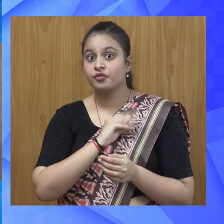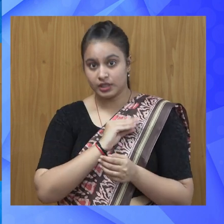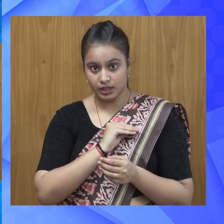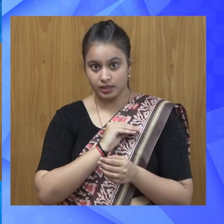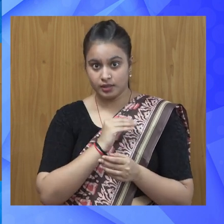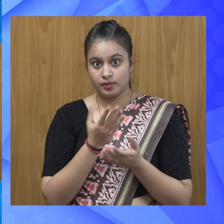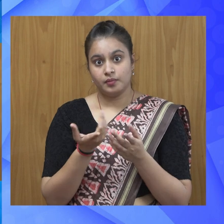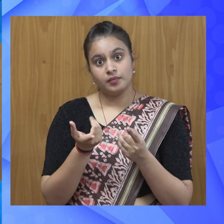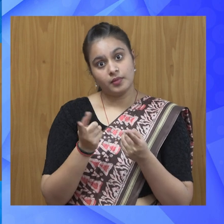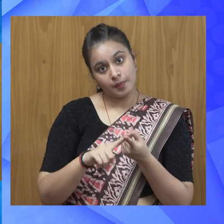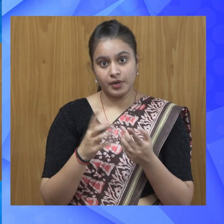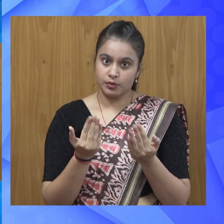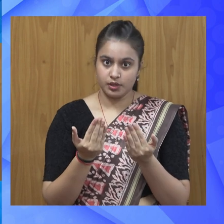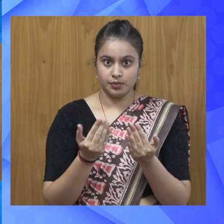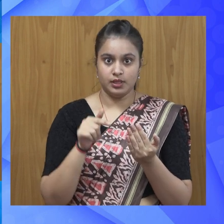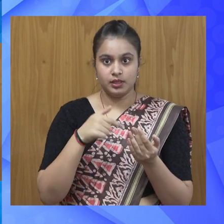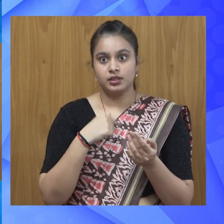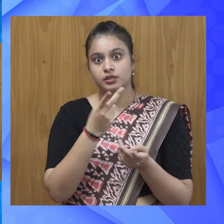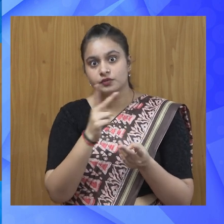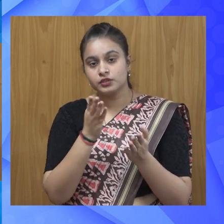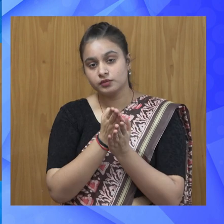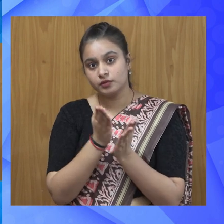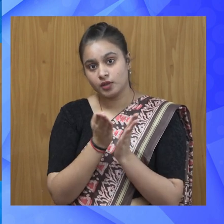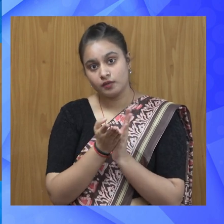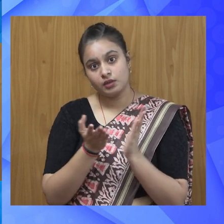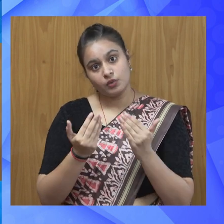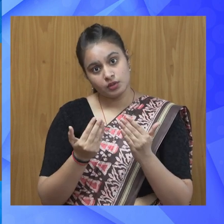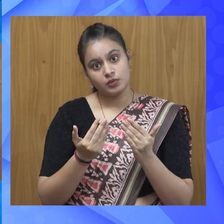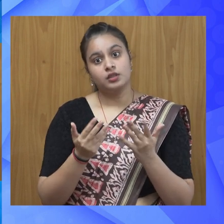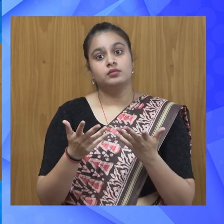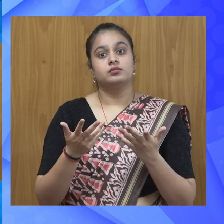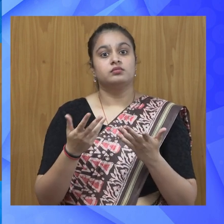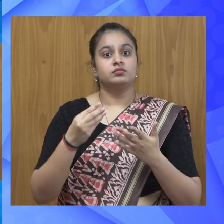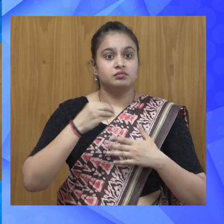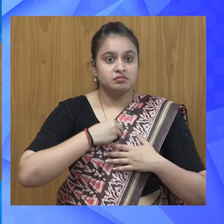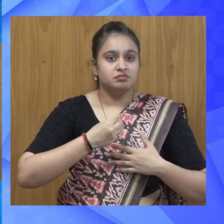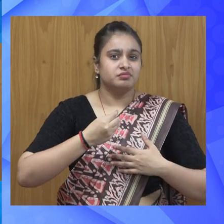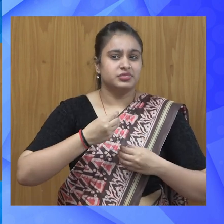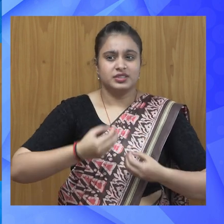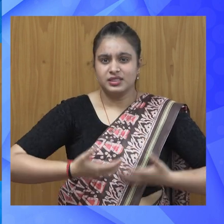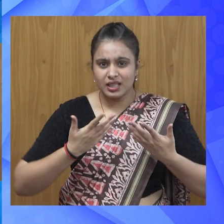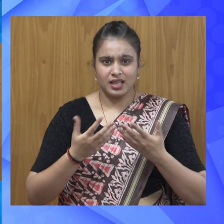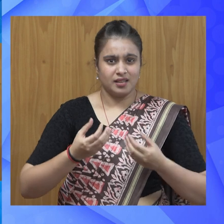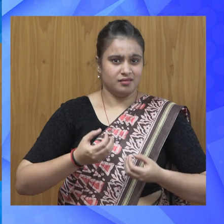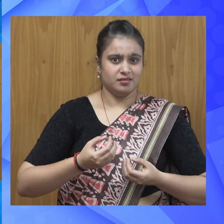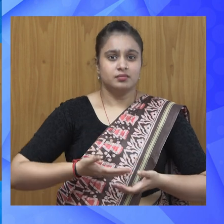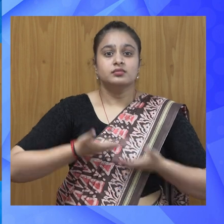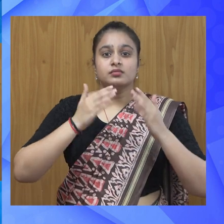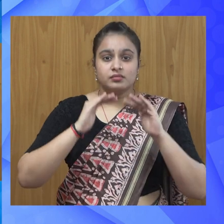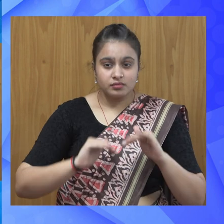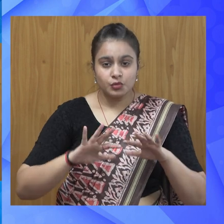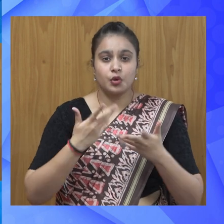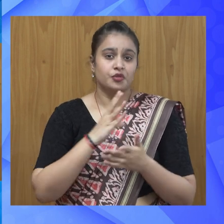सकता है एंजाइटी में, और उसके अलग अलग अनुभव हो सकते हैं, जैसे बताया बेचैनी, घबराहट, तो एक प्रकार